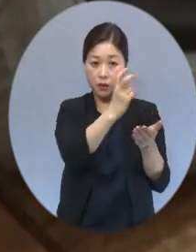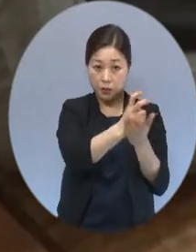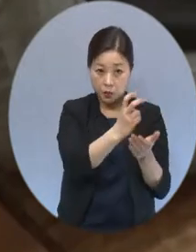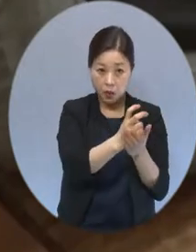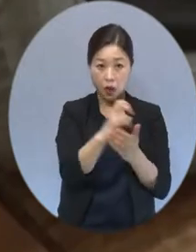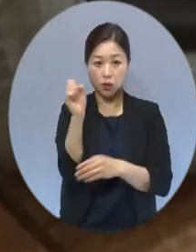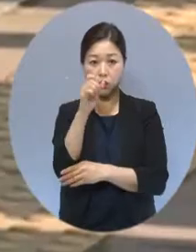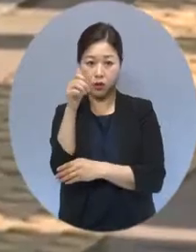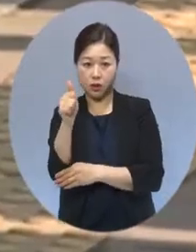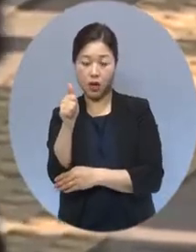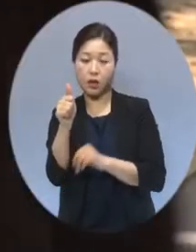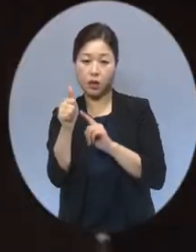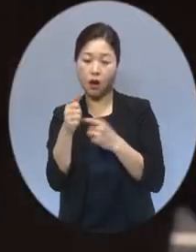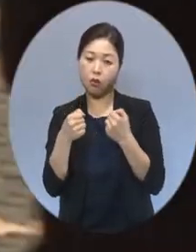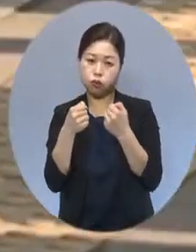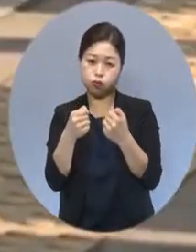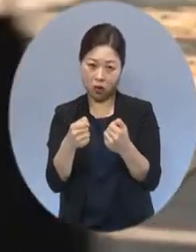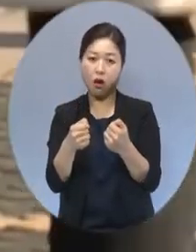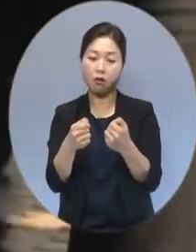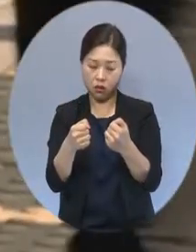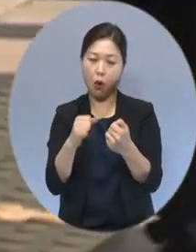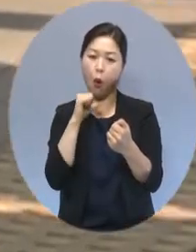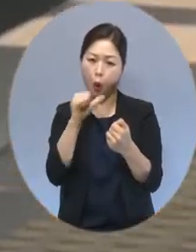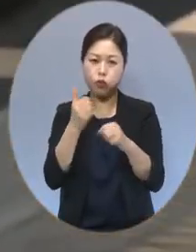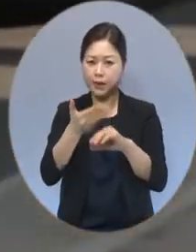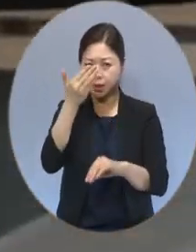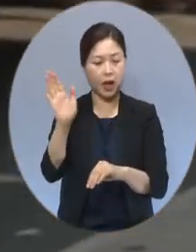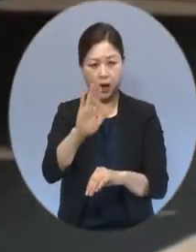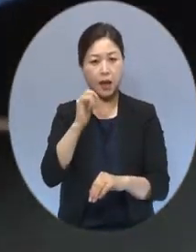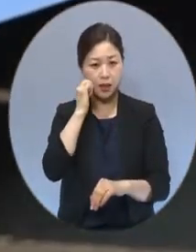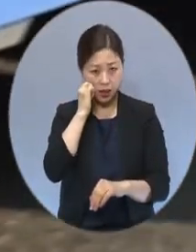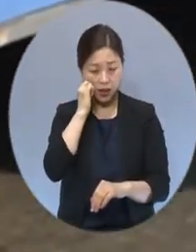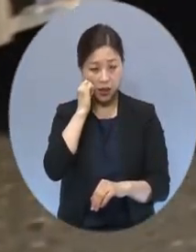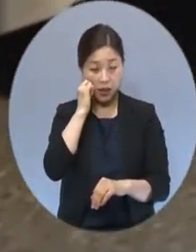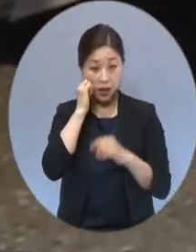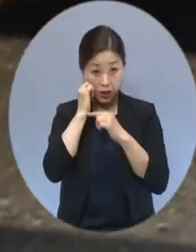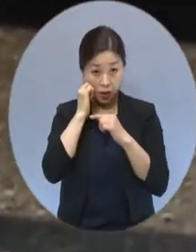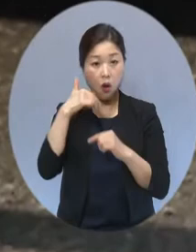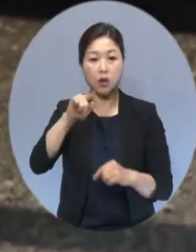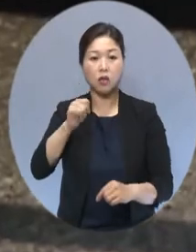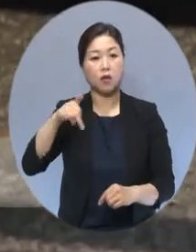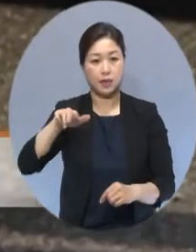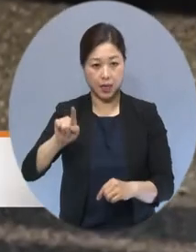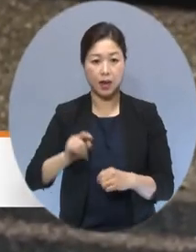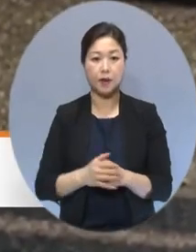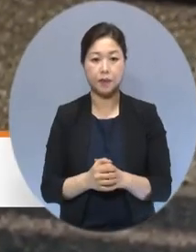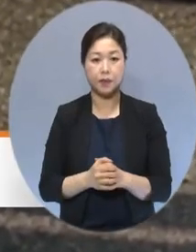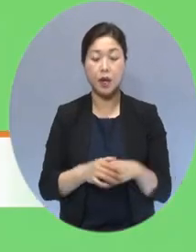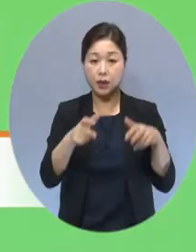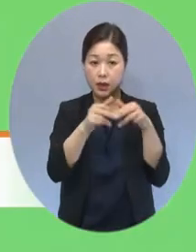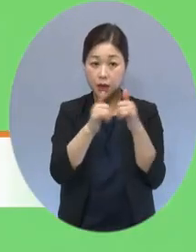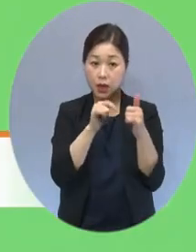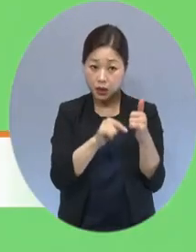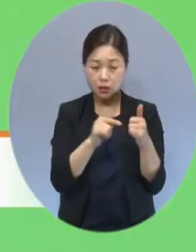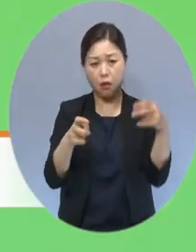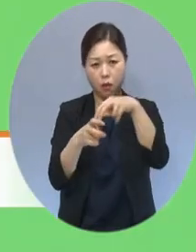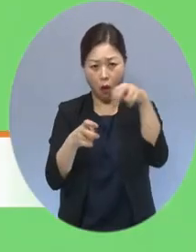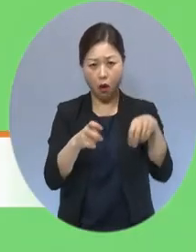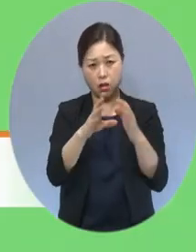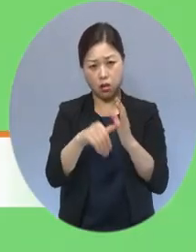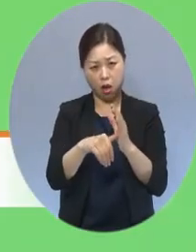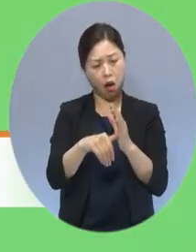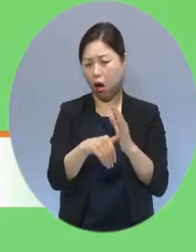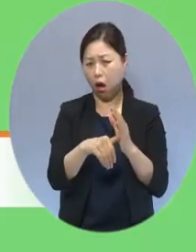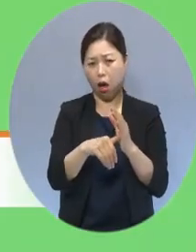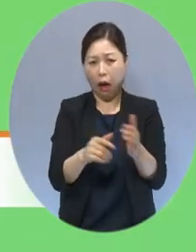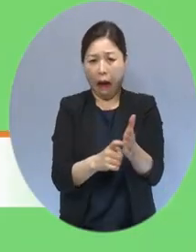않고 차를 정지시키는 것을 정차 라고 규정하고 있습니다 반면 장애인의 경우 승하차 에 어려움을 겪고